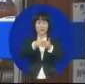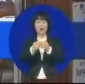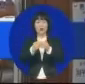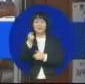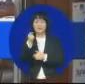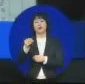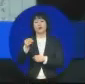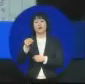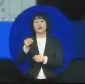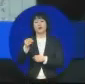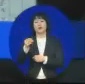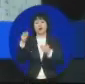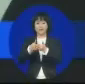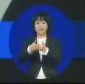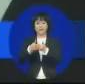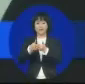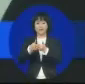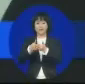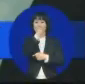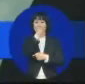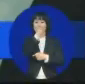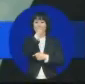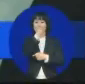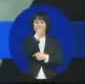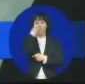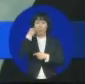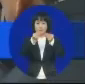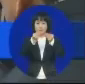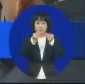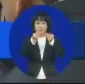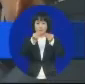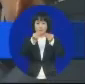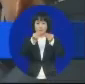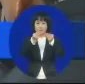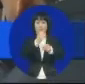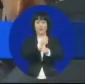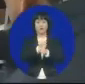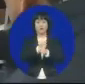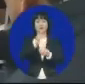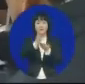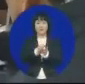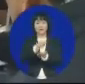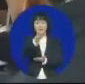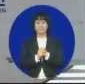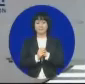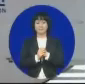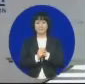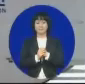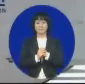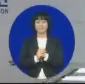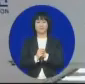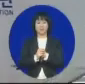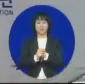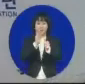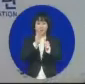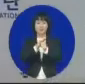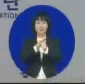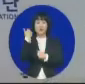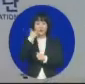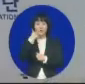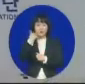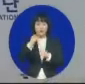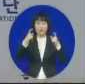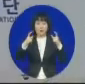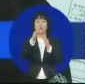최대 2000만원까지 신용 보증서를 발급 시중은행에서 적응 니로 융자가 될 수 있습니다 보증 지원 대상은